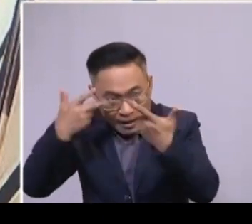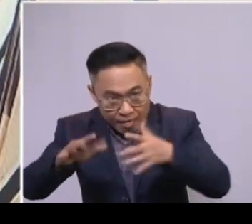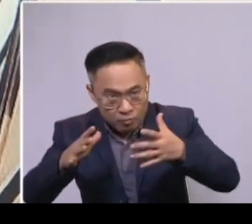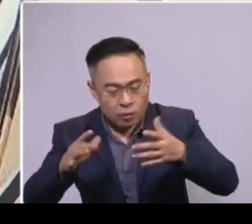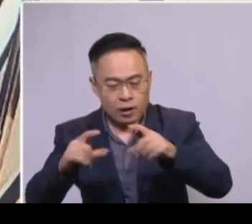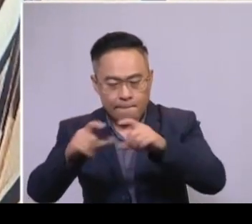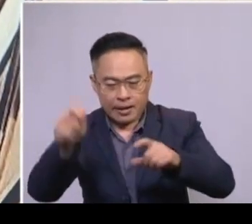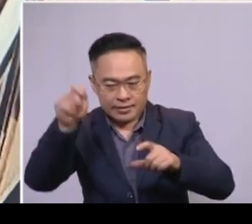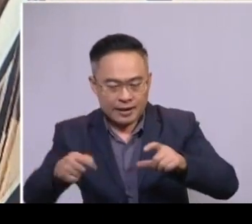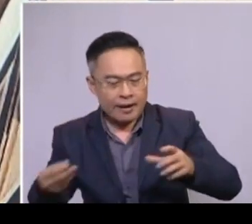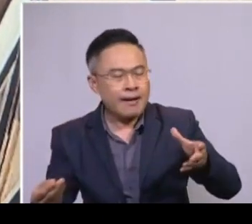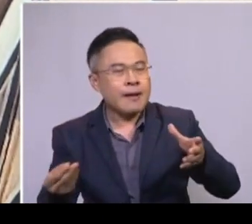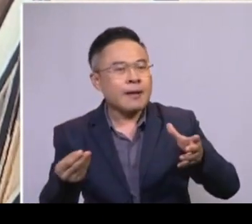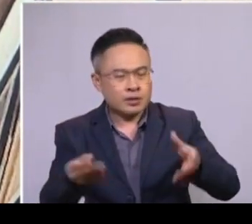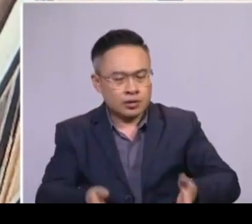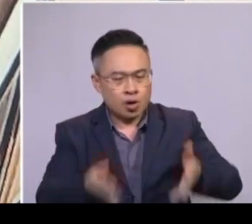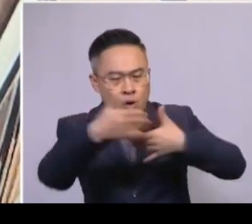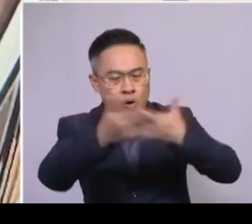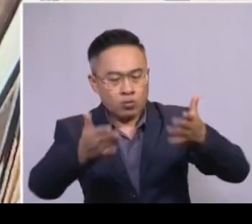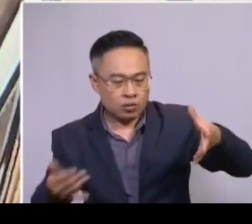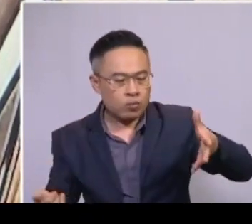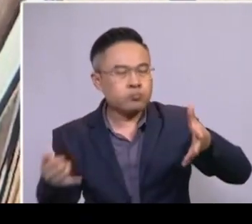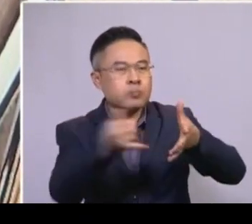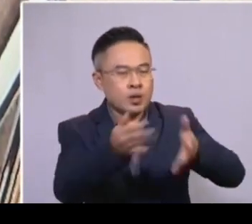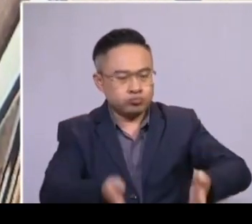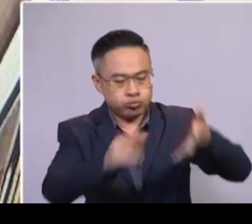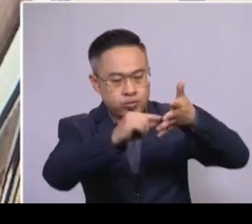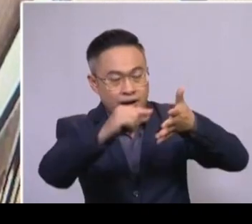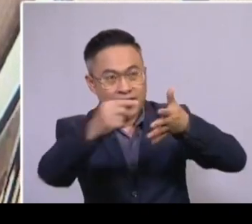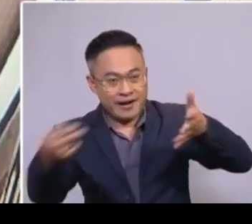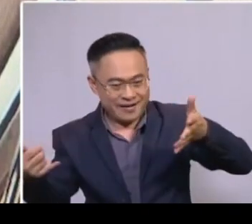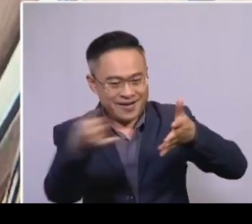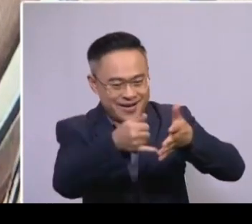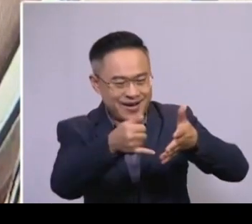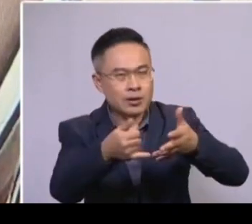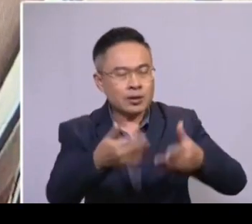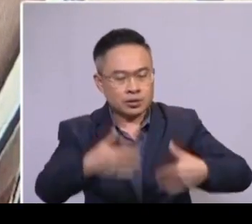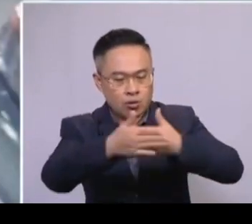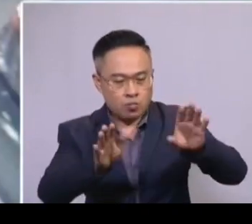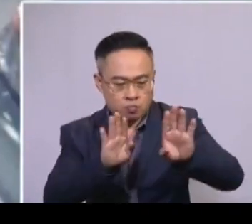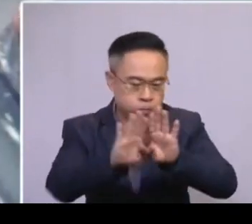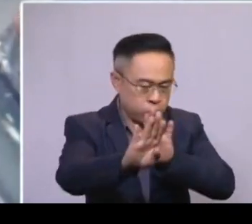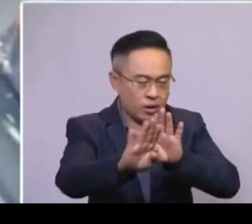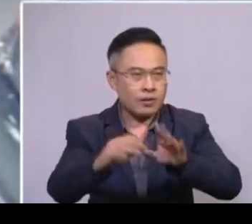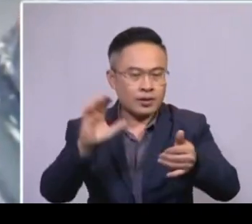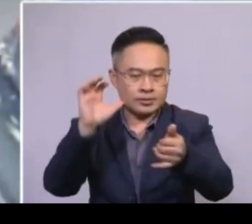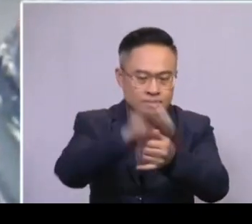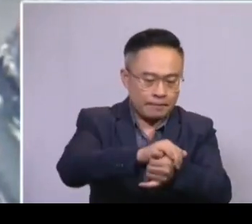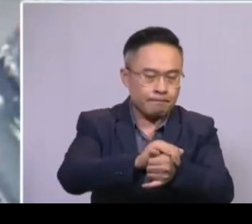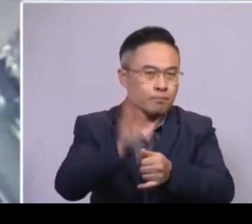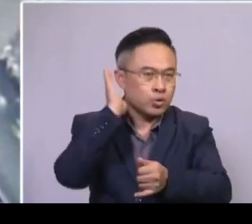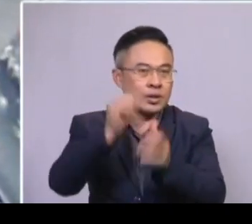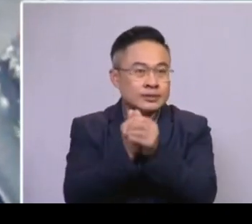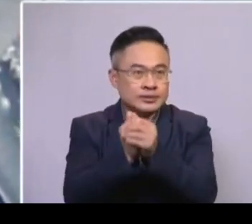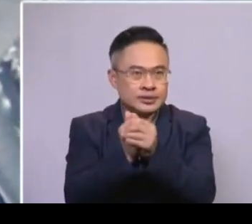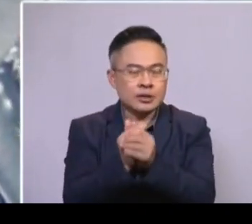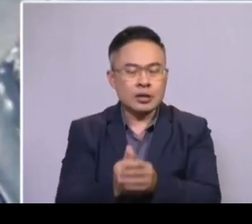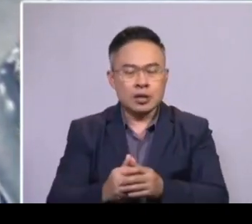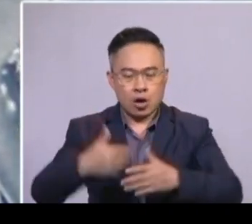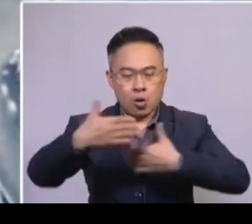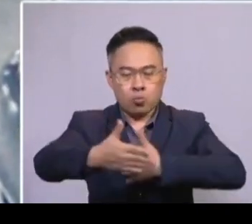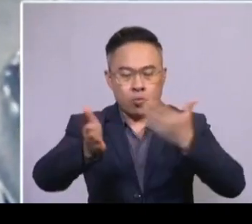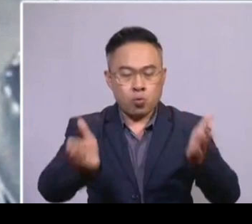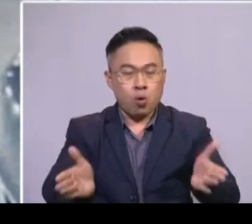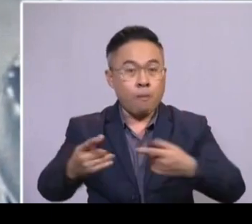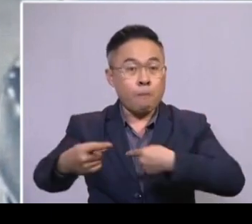จะจับภาพว่ามีกลุ่มคนไทยเนี่ยเห็นมั้ยมีกล่องพลาสติกอยู่แล้วก็มีลักษณะมีผ้าปิดผ้าคลุมแล้วก็